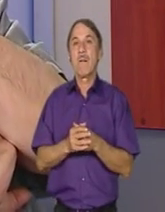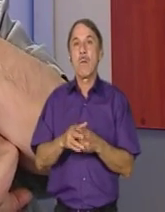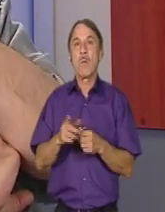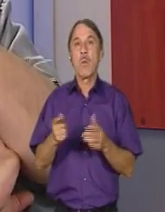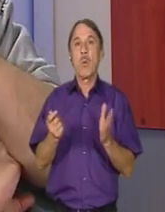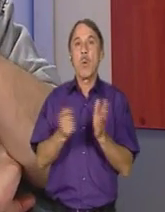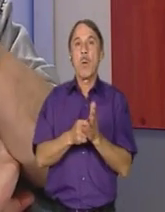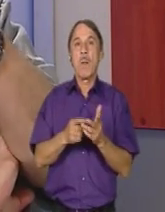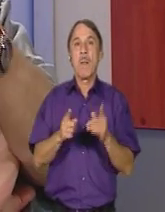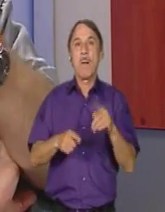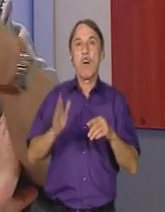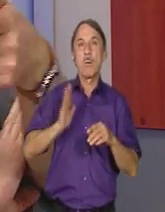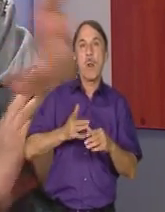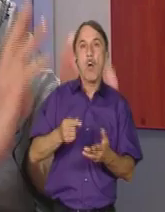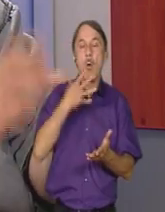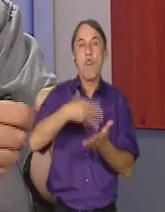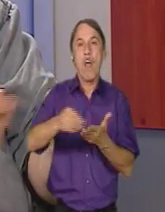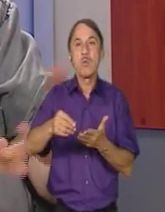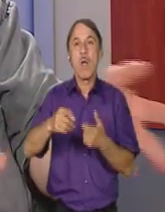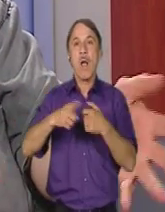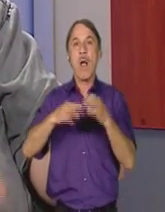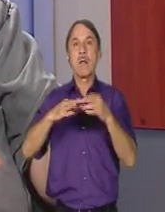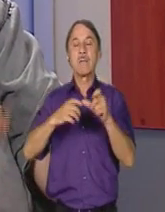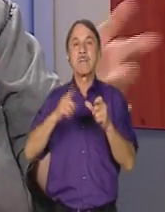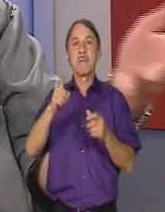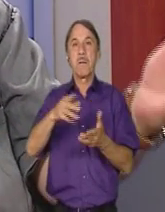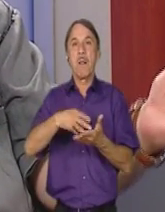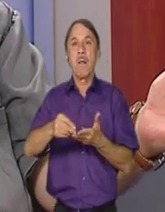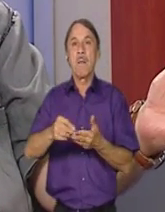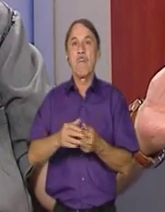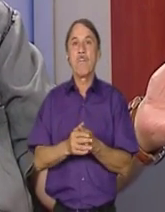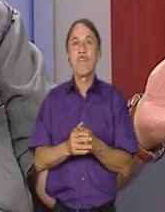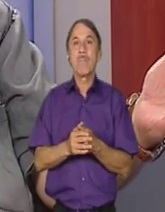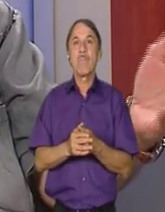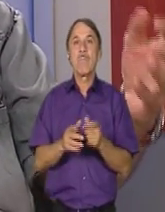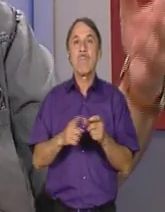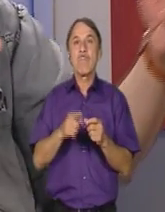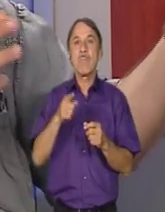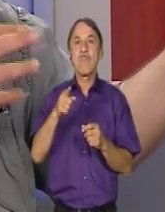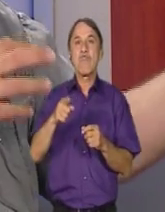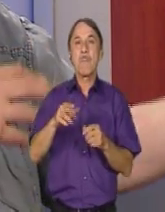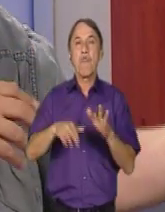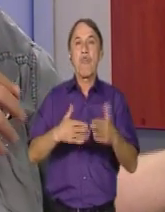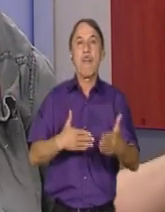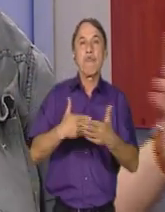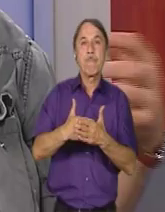bitno. Ljudi kupuju, odjednom neka žena koja plaća na kasi počne da pevuši. Pa se tu kasirka pridruži.